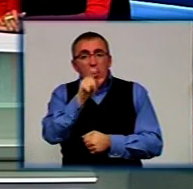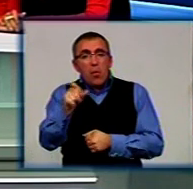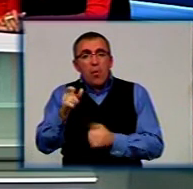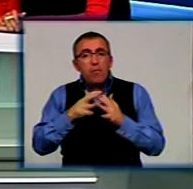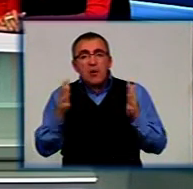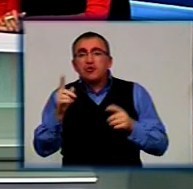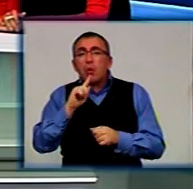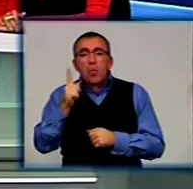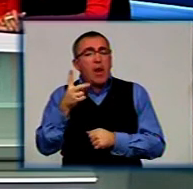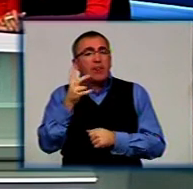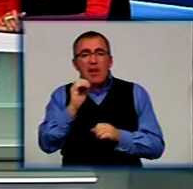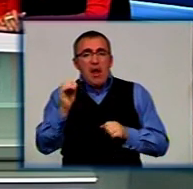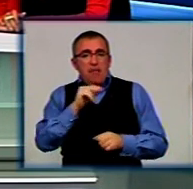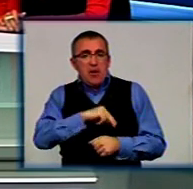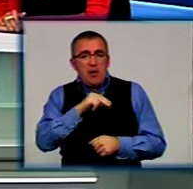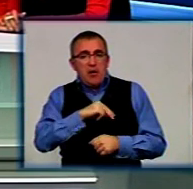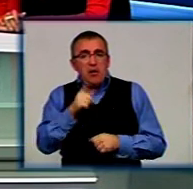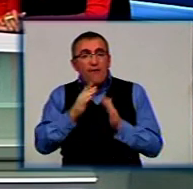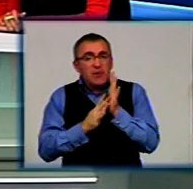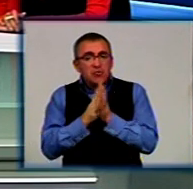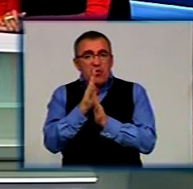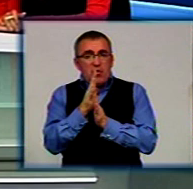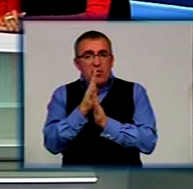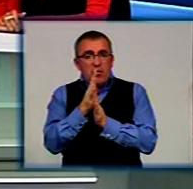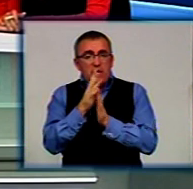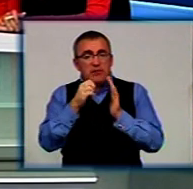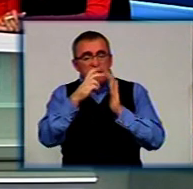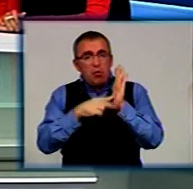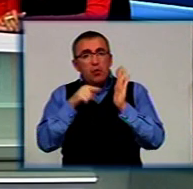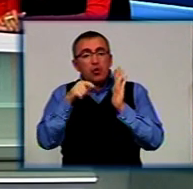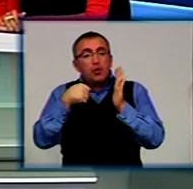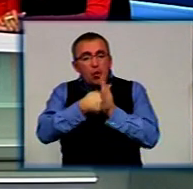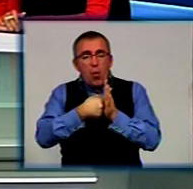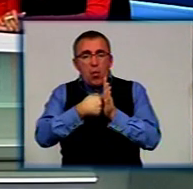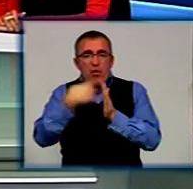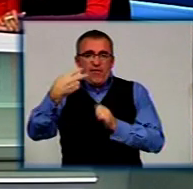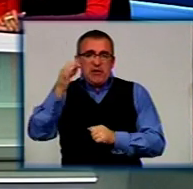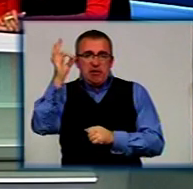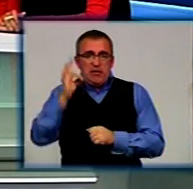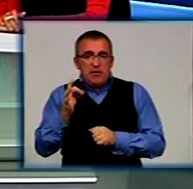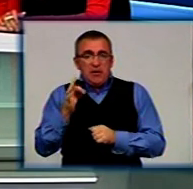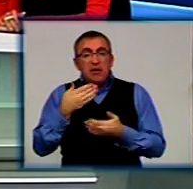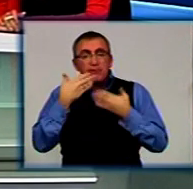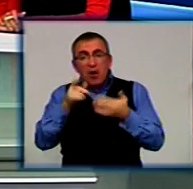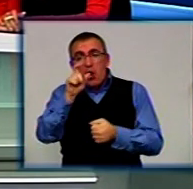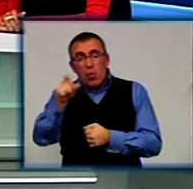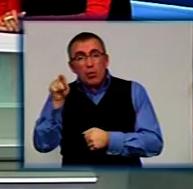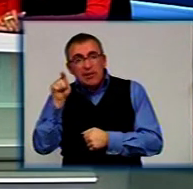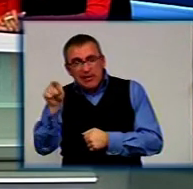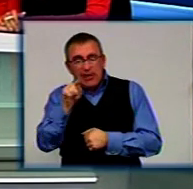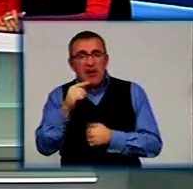більше року не працювали. Це їх питома вага зросла з 18 до 20%. І потім звертаються ті люди,